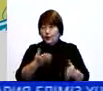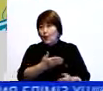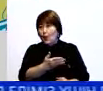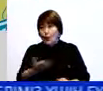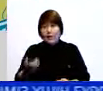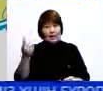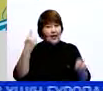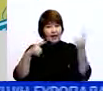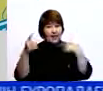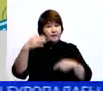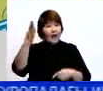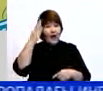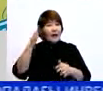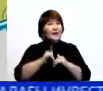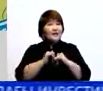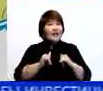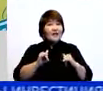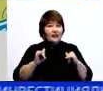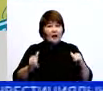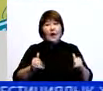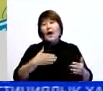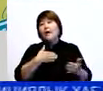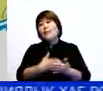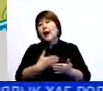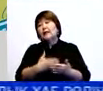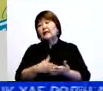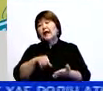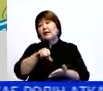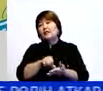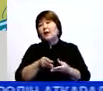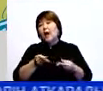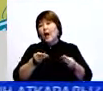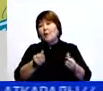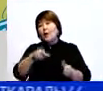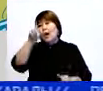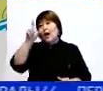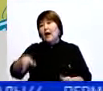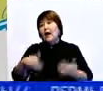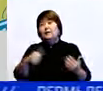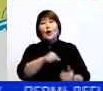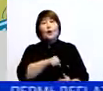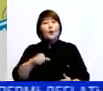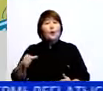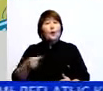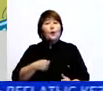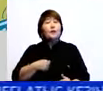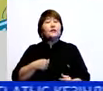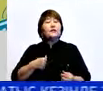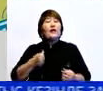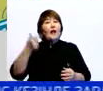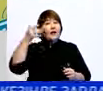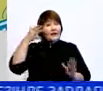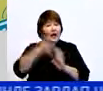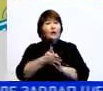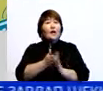олардың шығармашылық қабілеттерін дамыту, патриотизмге баулу мен азамат ретінде өзін-өзін танытуға бағыттау